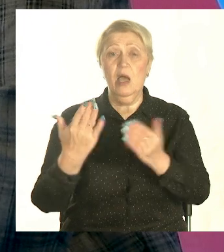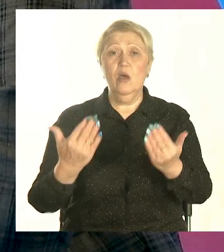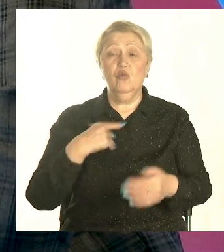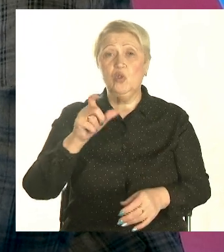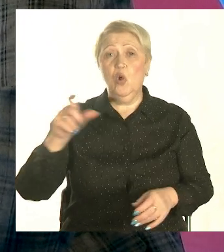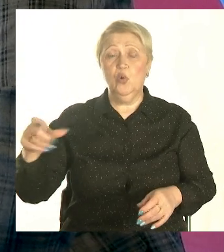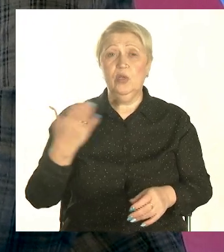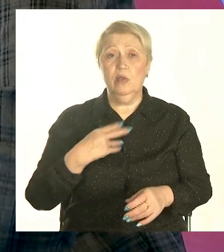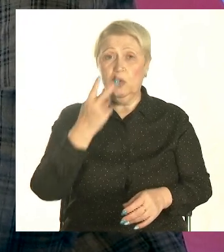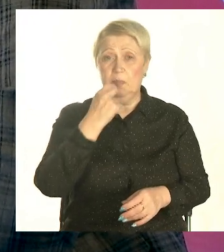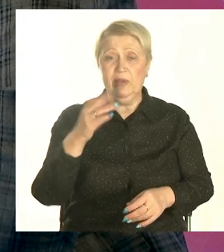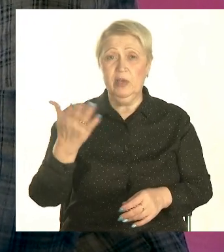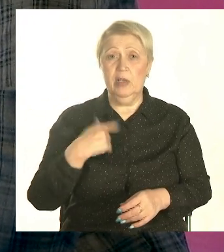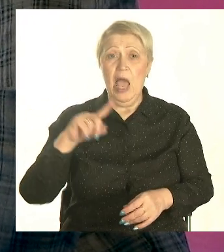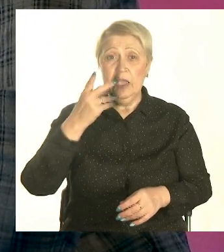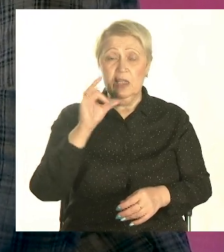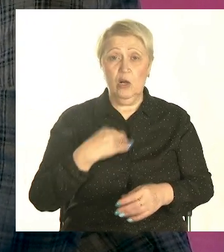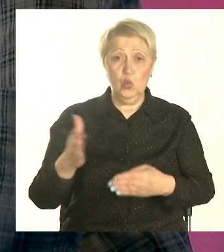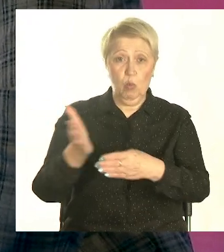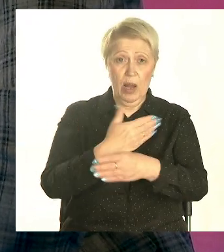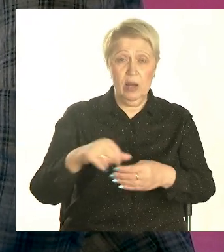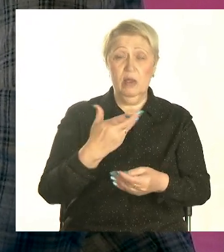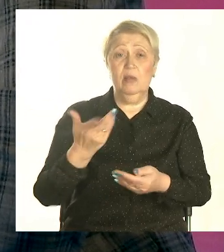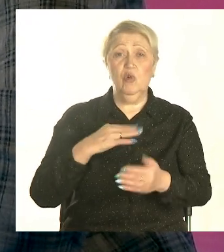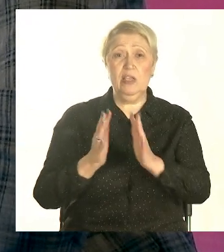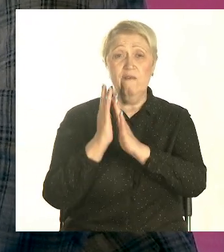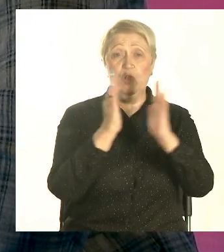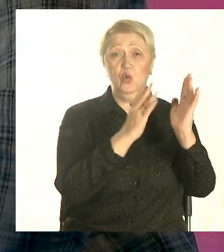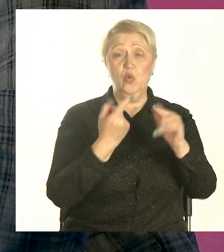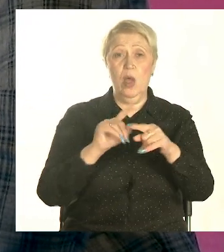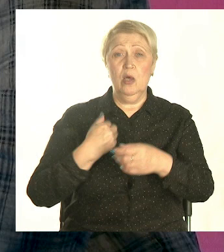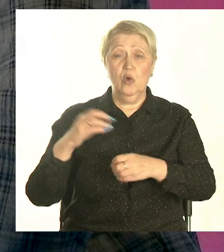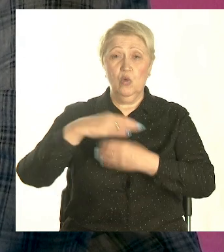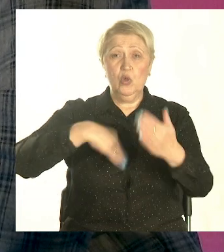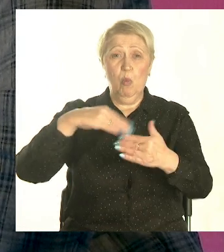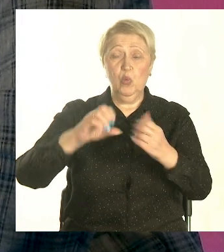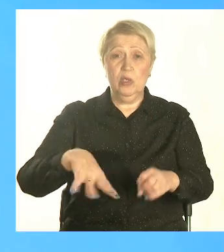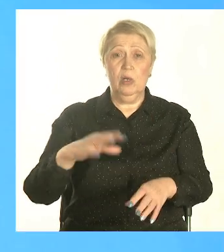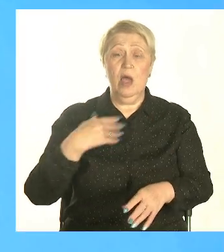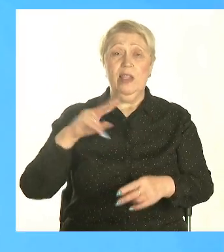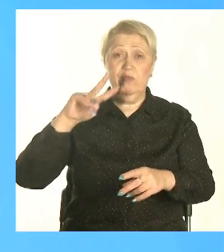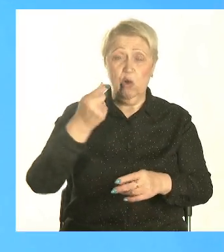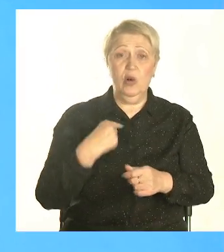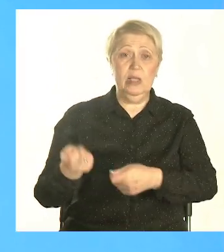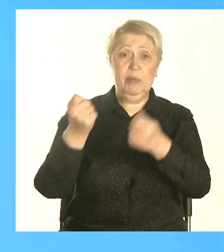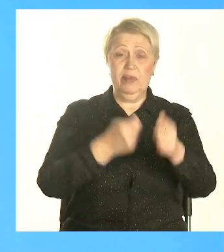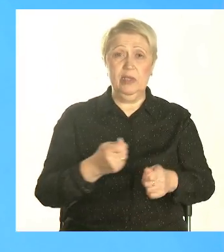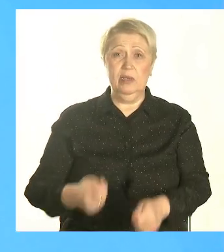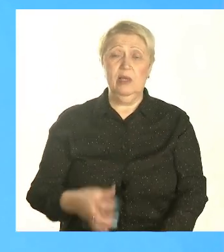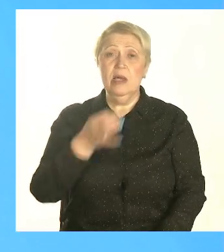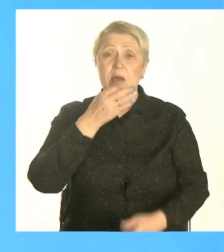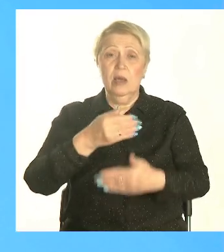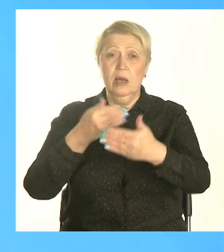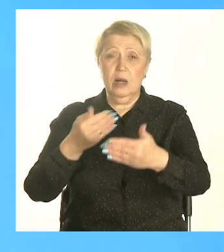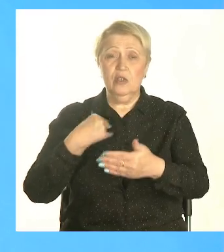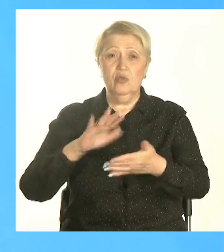потом опять появилось. Вот чтобы второй раз не появлялось, это регоператор будет за это отвечать? Вот смотрите, какая система, да, будет. Раньше человек не